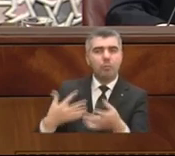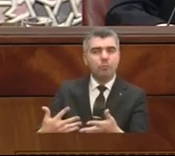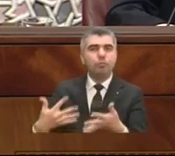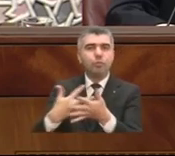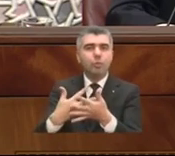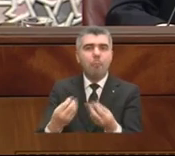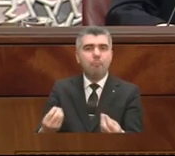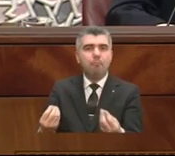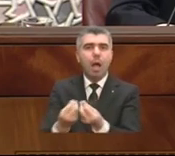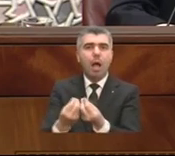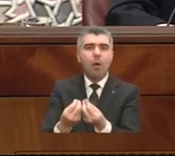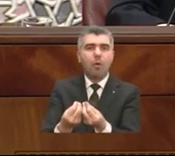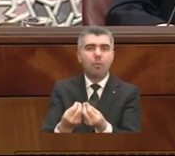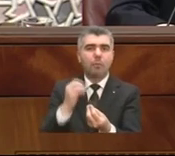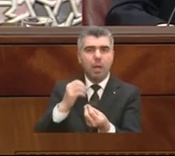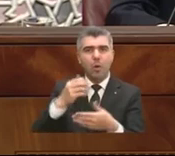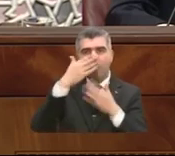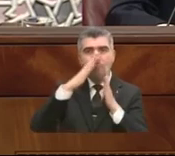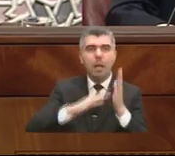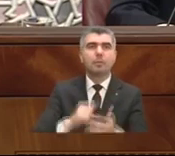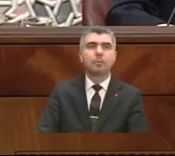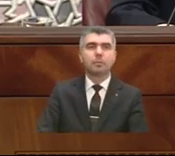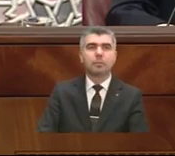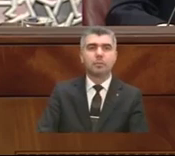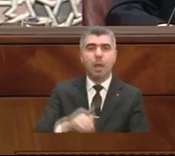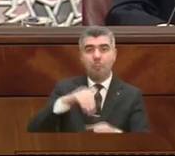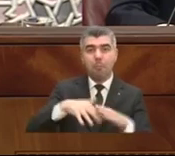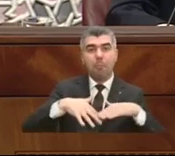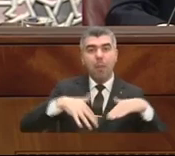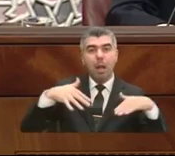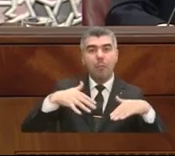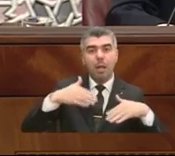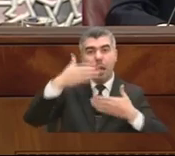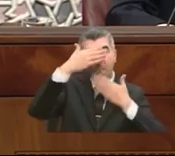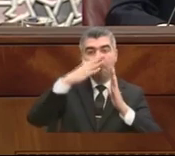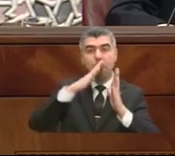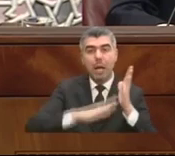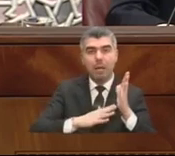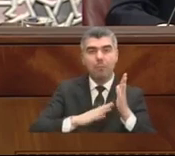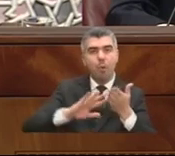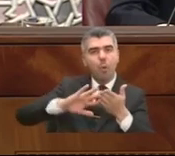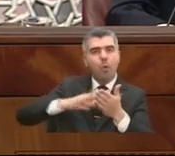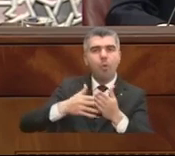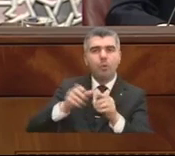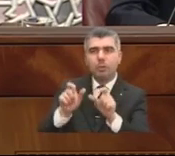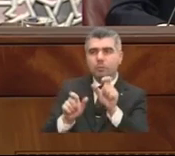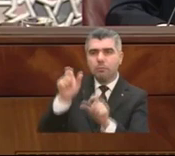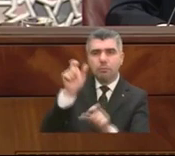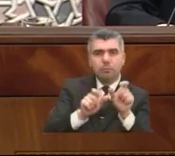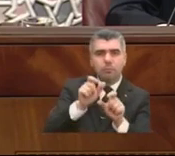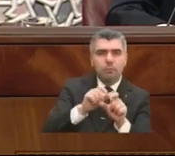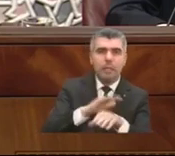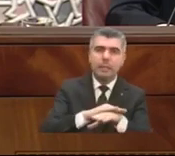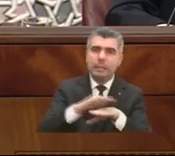التي تربطه بالمملكة. يعرب البرلمان المغربي بكل مكوناته وأطيافه